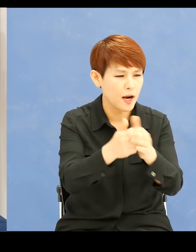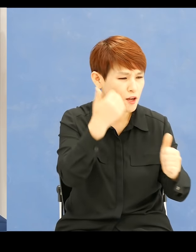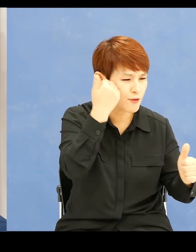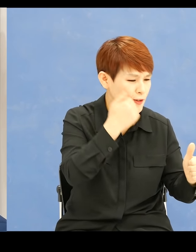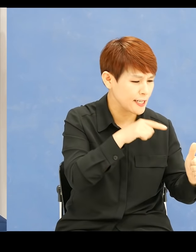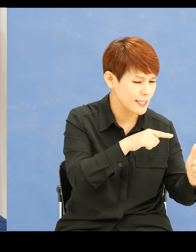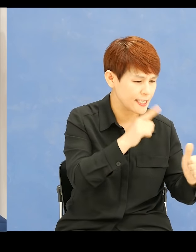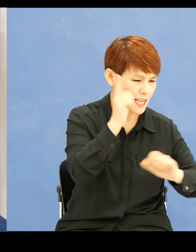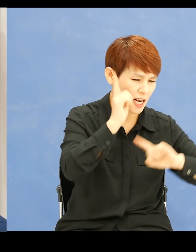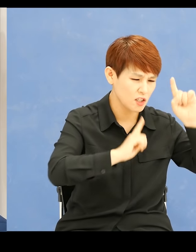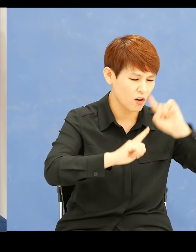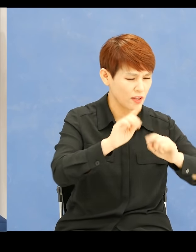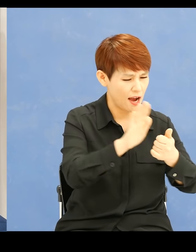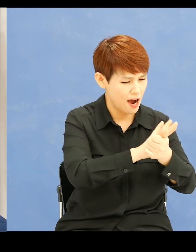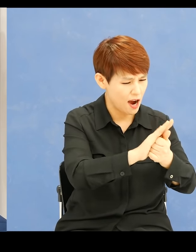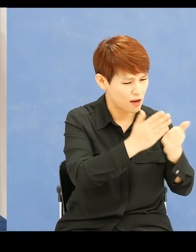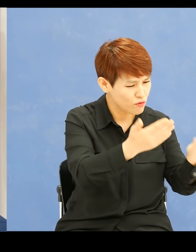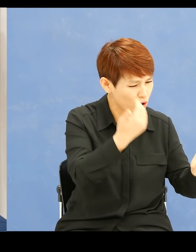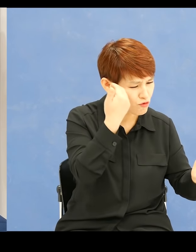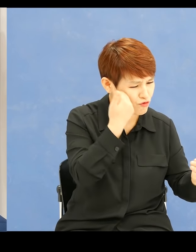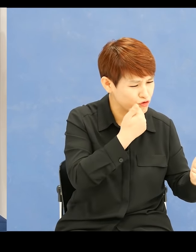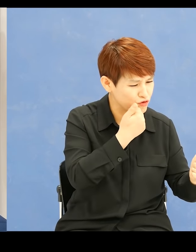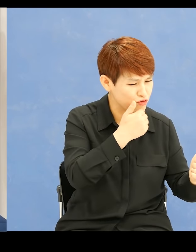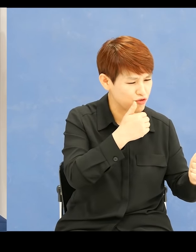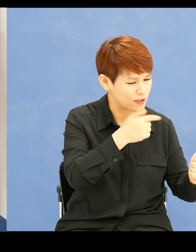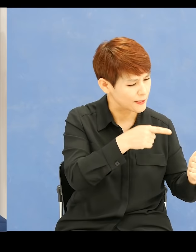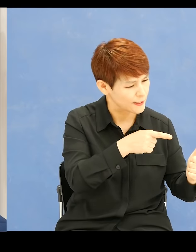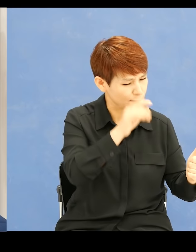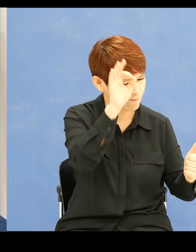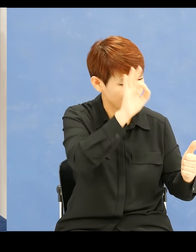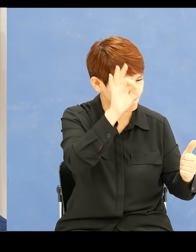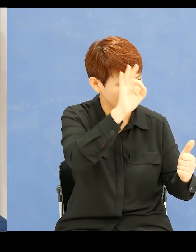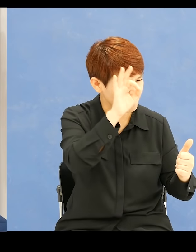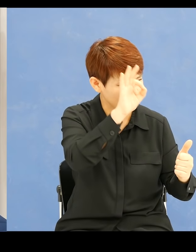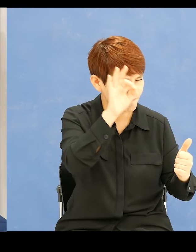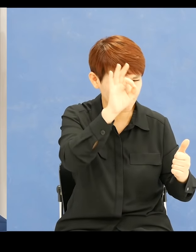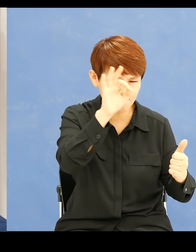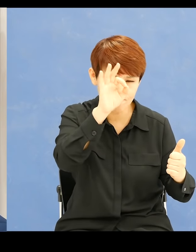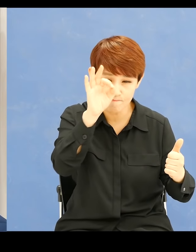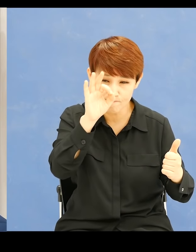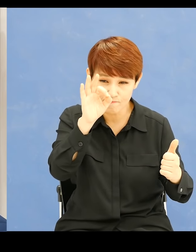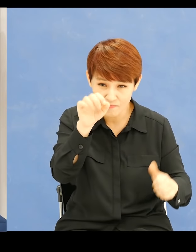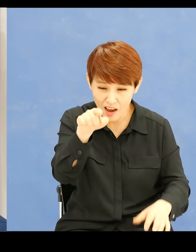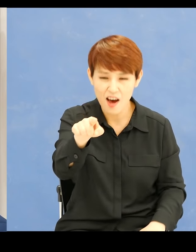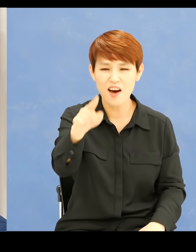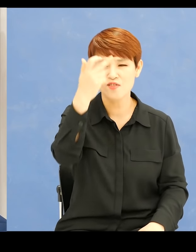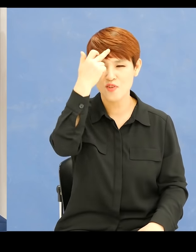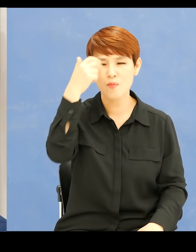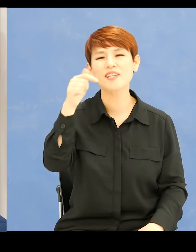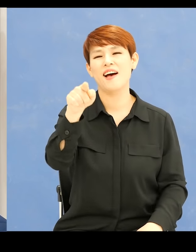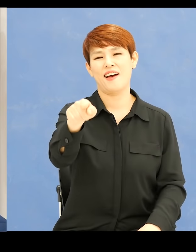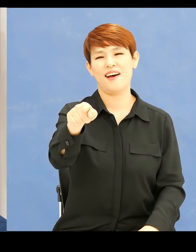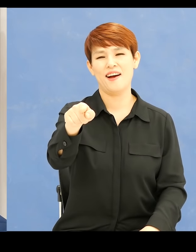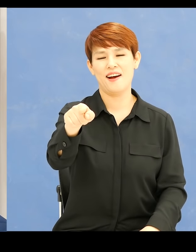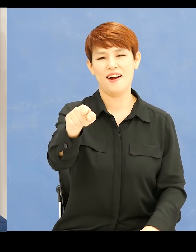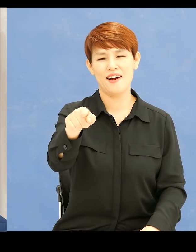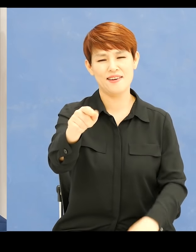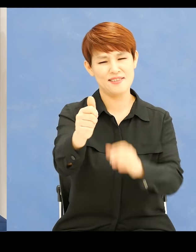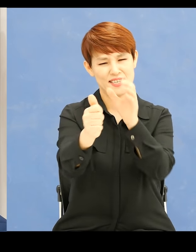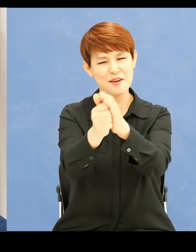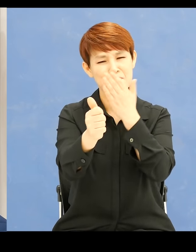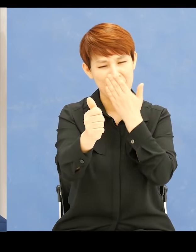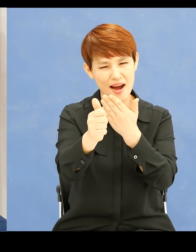누구한테 맡겨야 이 상처를 다 핥아주고 다 싸매줘가지고 회복시킬까 생각하다가 그래도 최 목사가 이